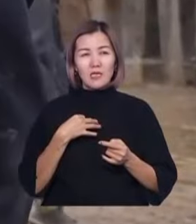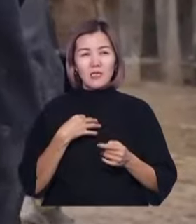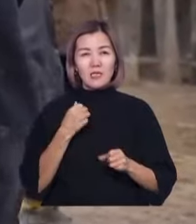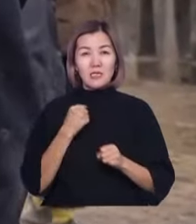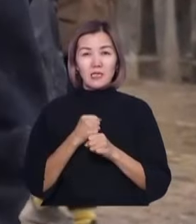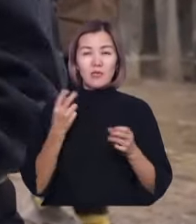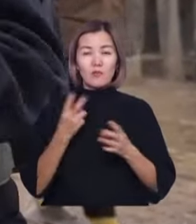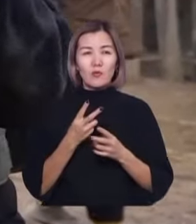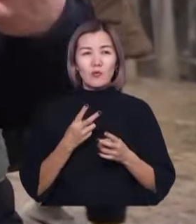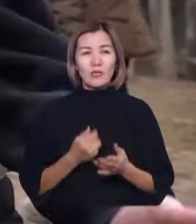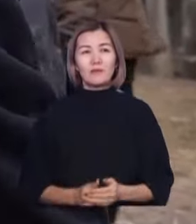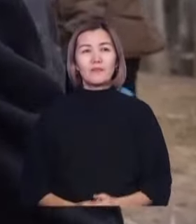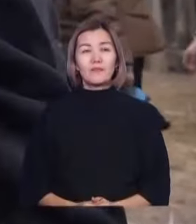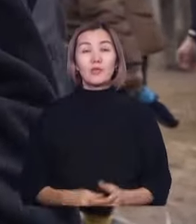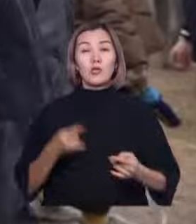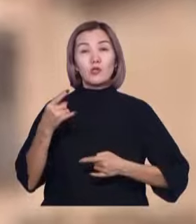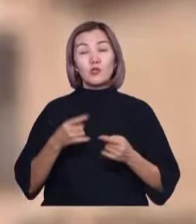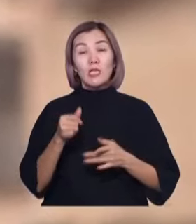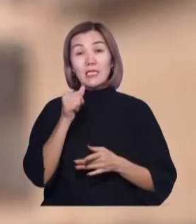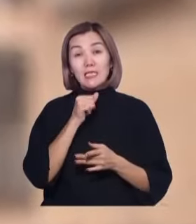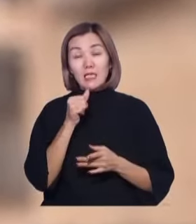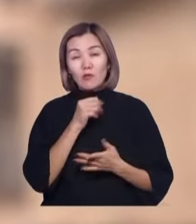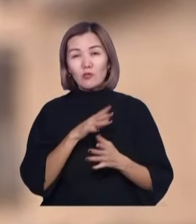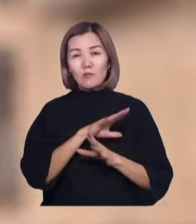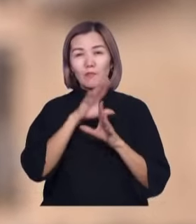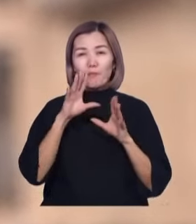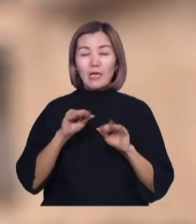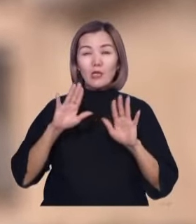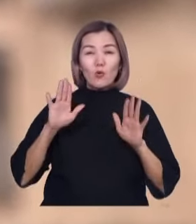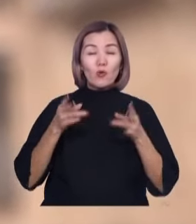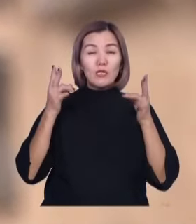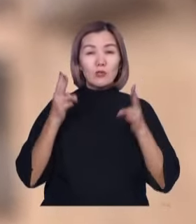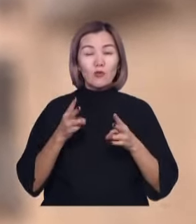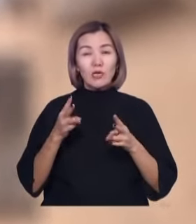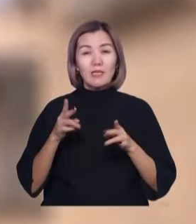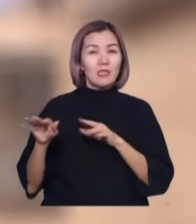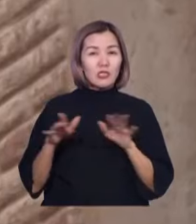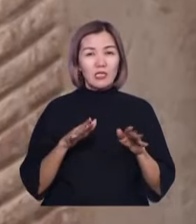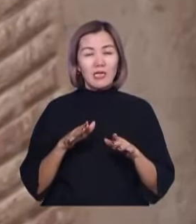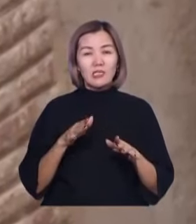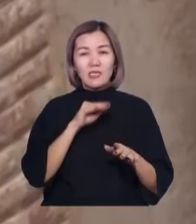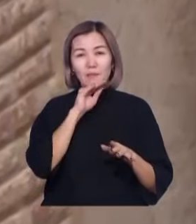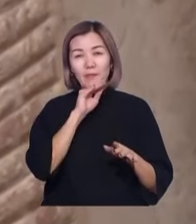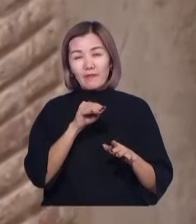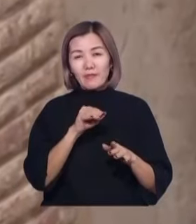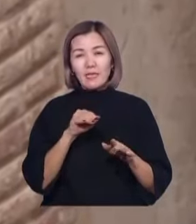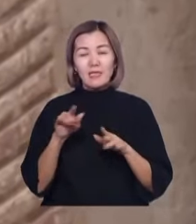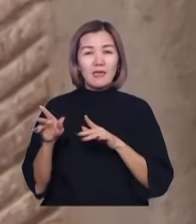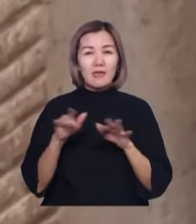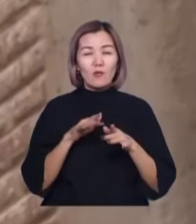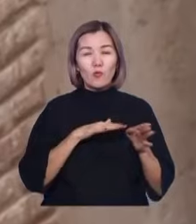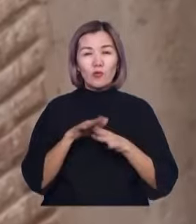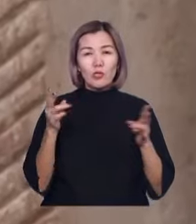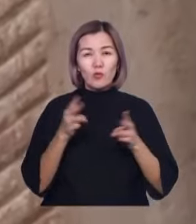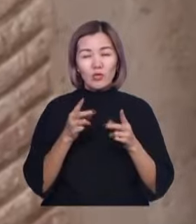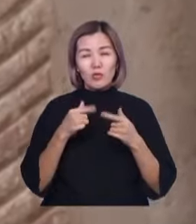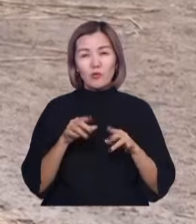дискурс журналистерді сынау үшін емес, олардың кез келген оқыс оқиғада ширақ әрі кәсіби әрекет ету үшін